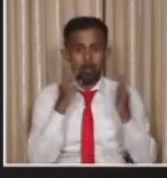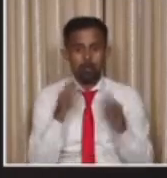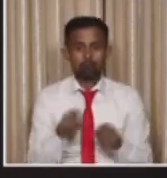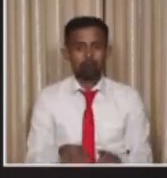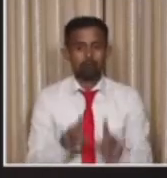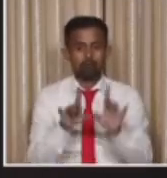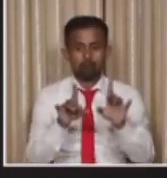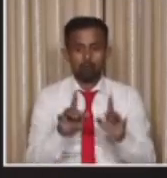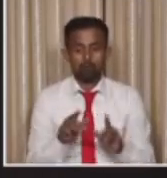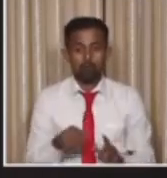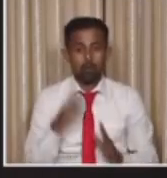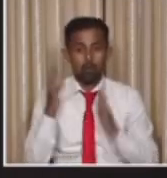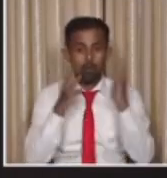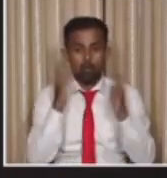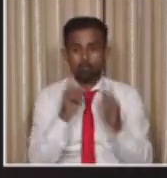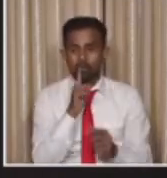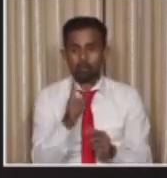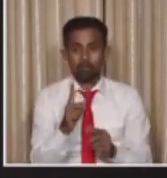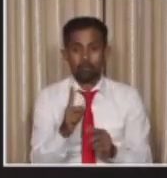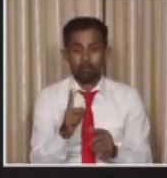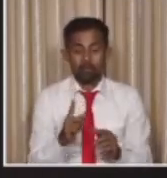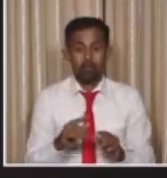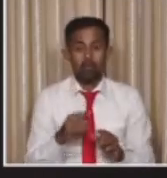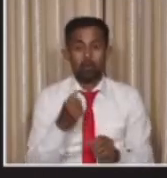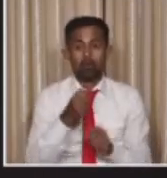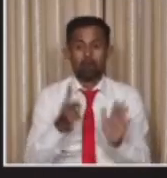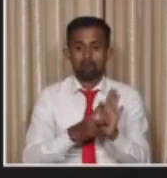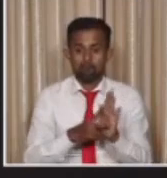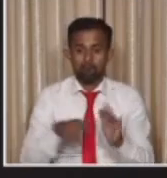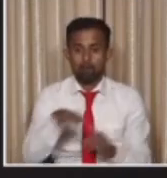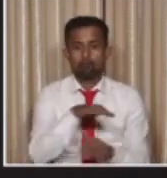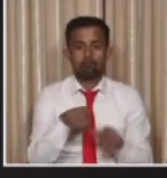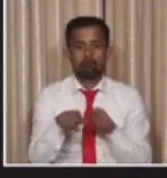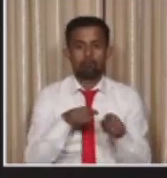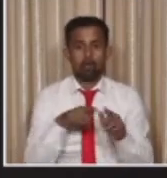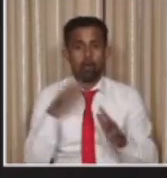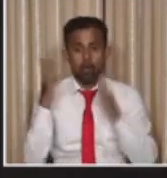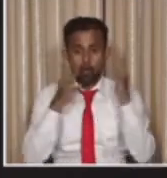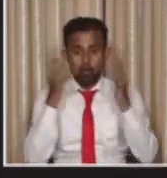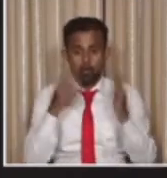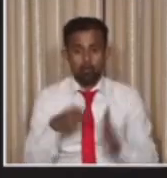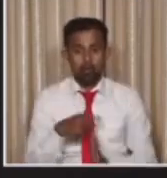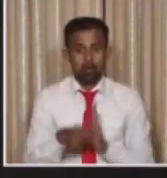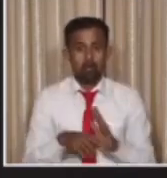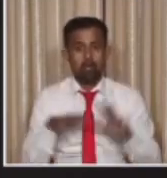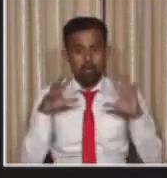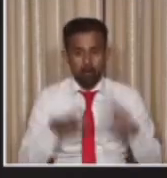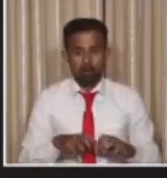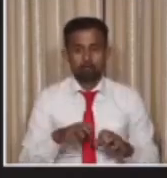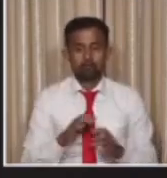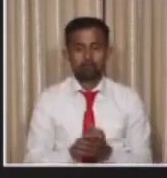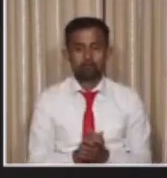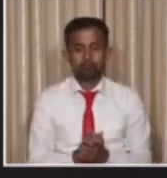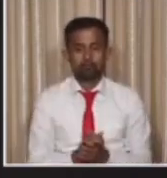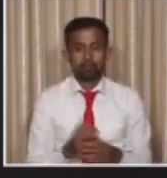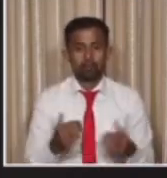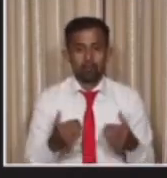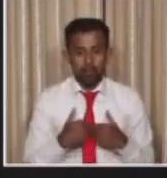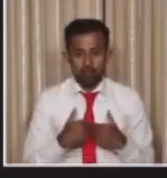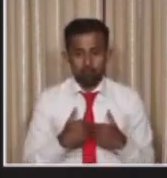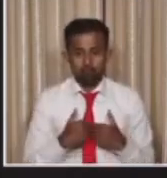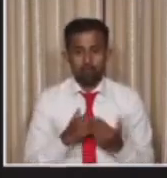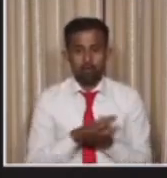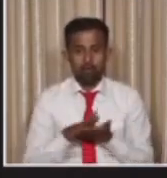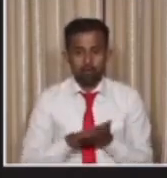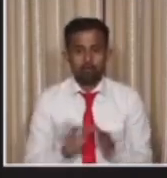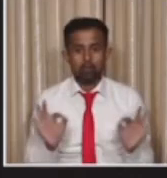විදිහට. මොකද මේ ලෝකය කියන්නේ අද ග්ලෝබල් විලේජ් එකක්. අපිත් ඒ ලෝකයේ මේ රට අයිති ඒ ලෝකෙට. එහෙමනම් අපි ඒකට ලෑස්ති